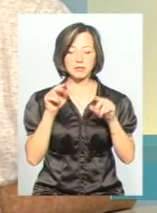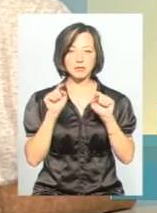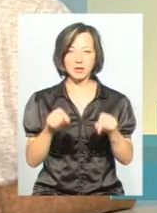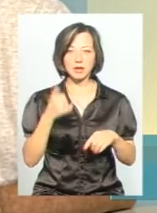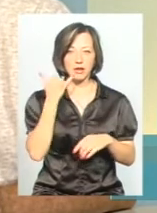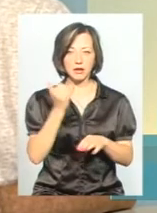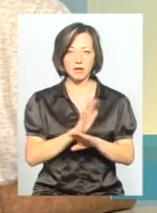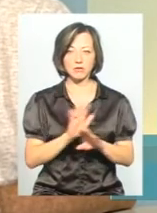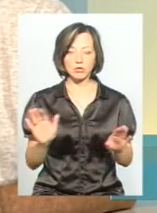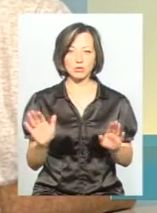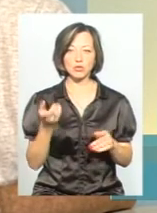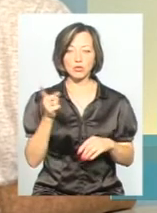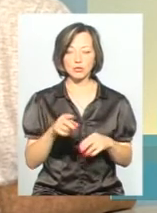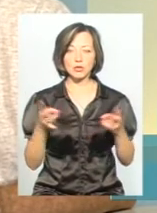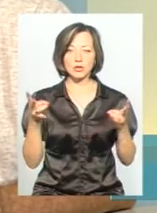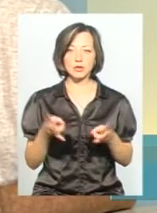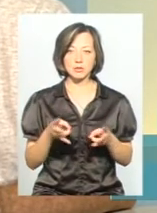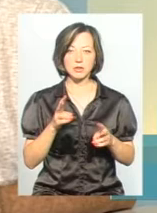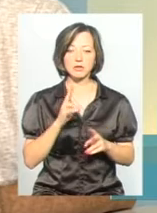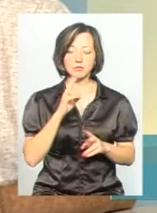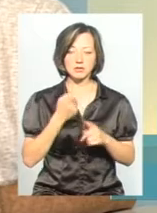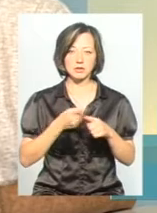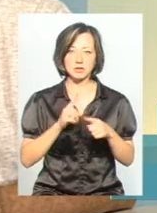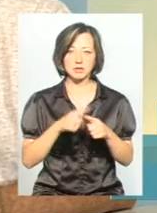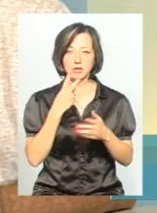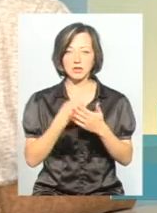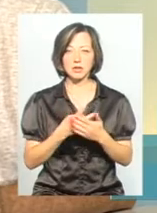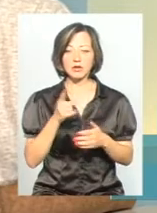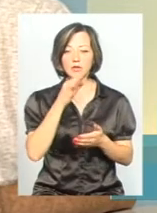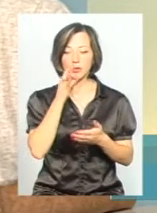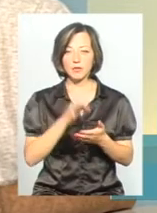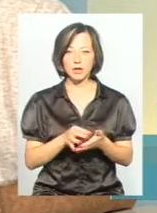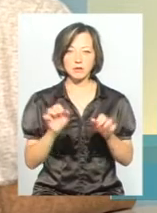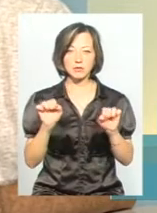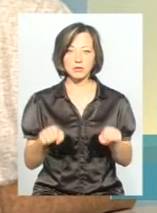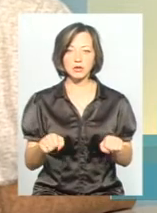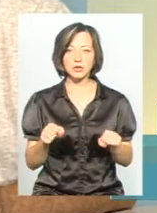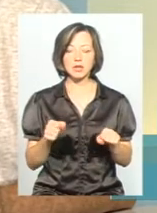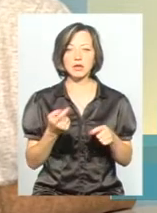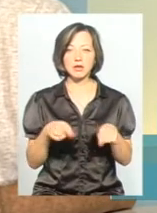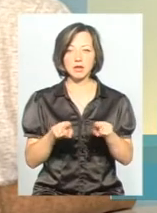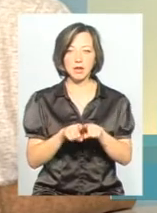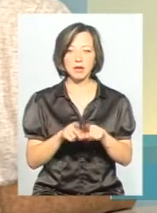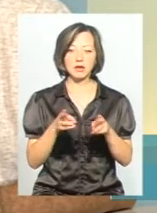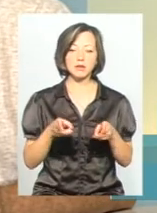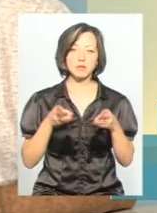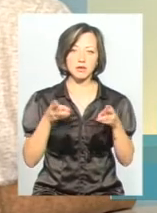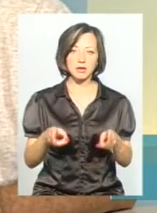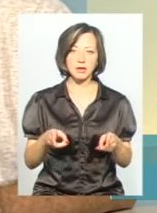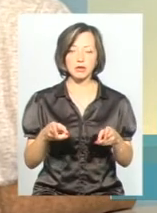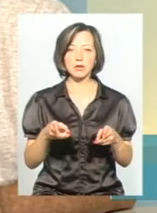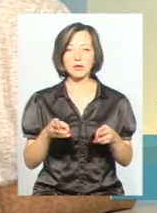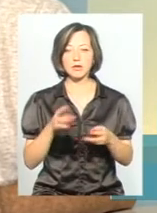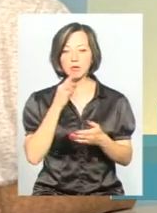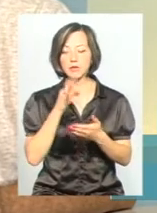навіть не телефонують. Тому потрібно це також зважати. Тут можна як від адміністративної відповідальності, яка є досить маленькою, так і до кримінальної, там цивільна права.